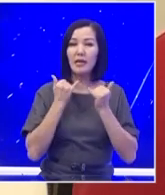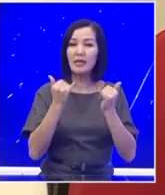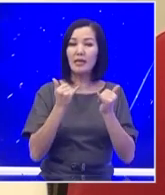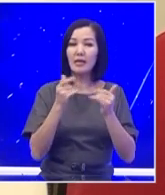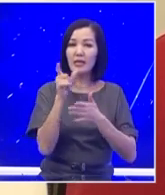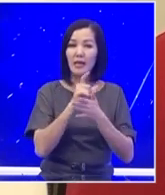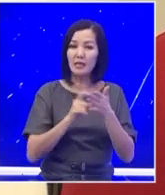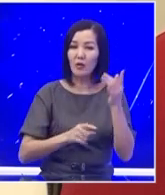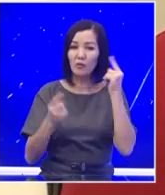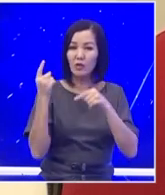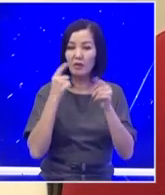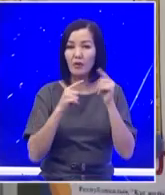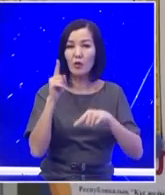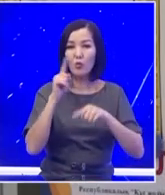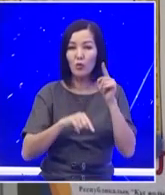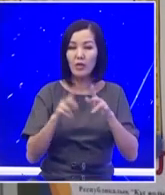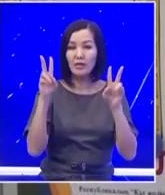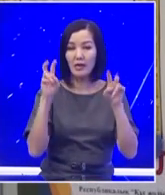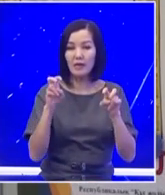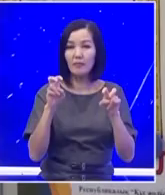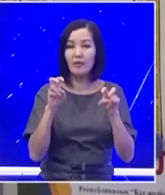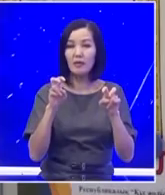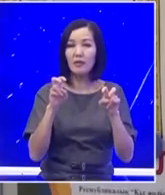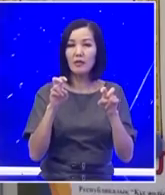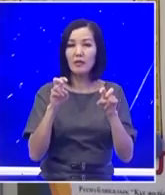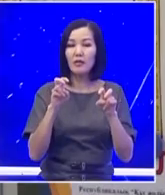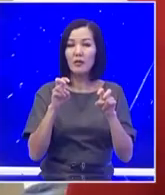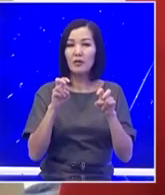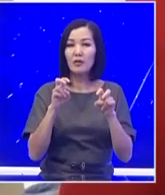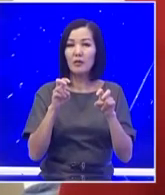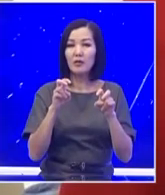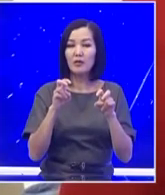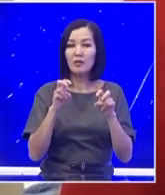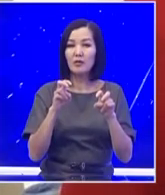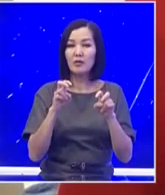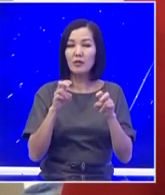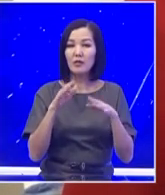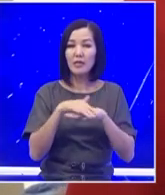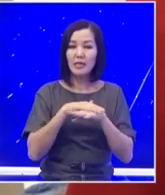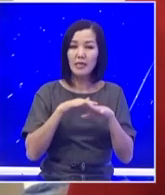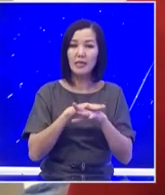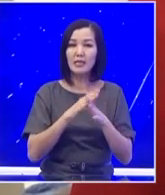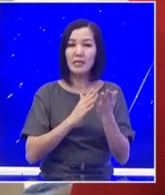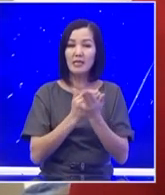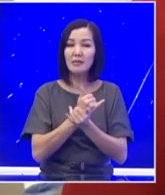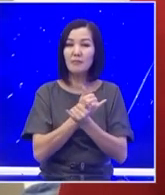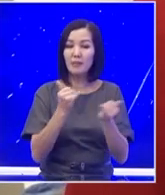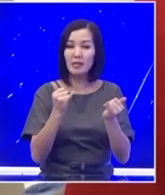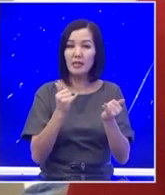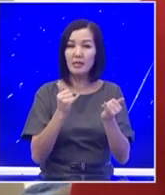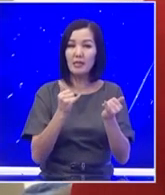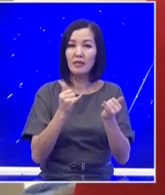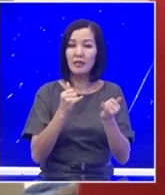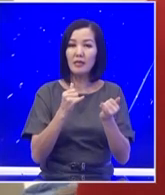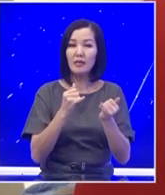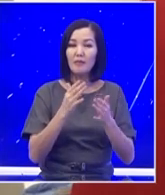арнаулар, және отаным арналған еліне өзінің еңбегін сіңіре алатын елінің сүйікті ақын қызы